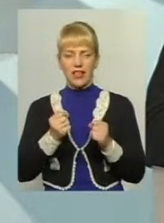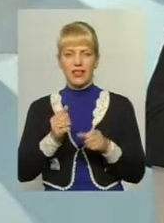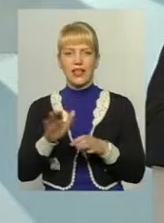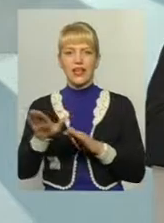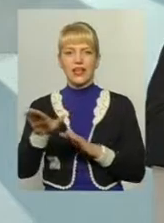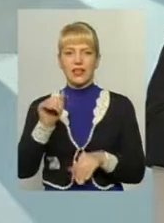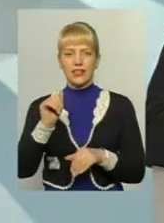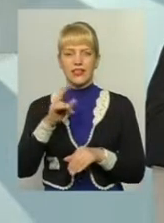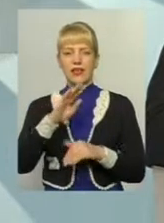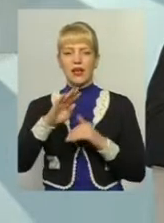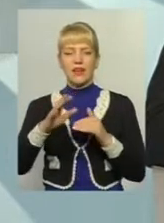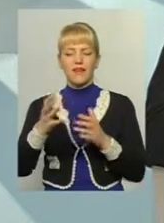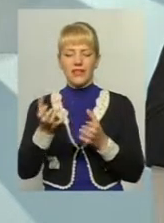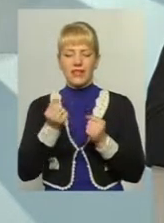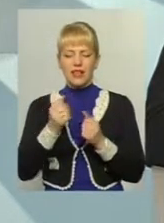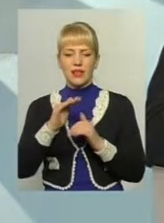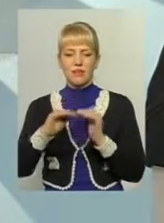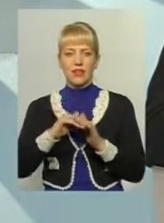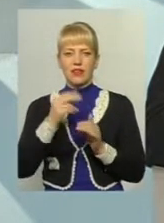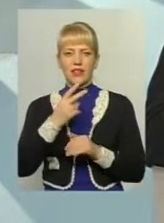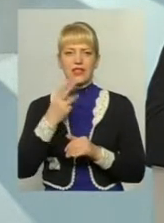агенцією